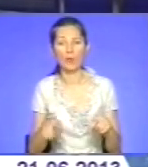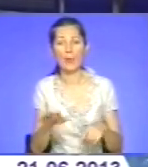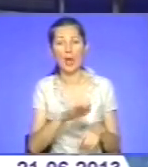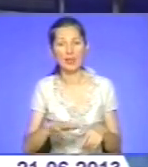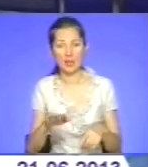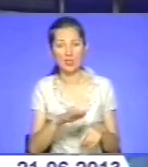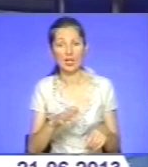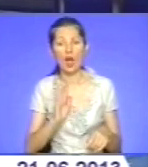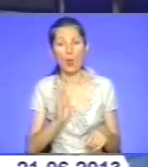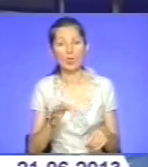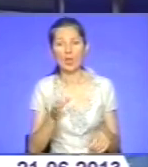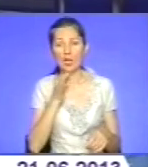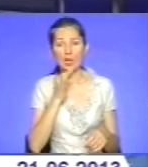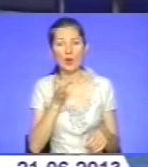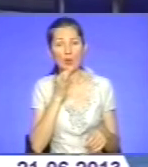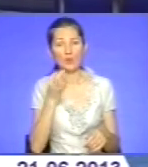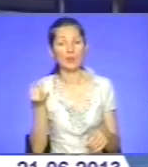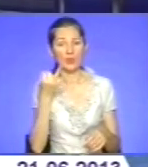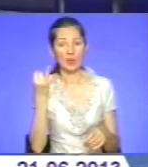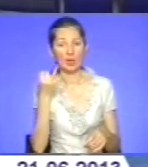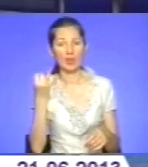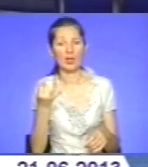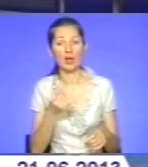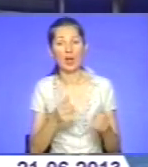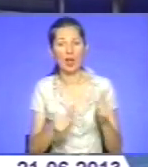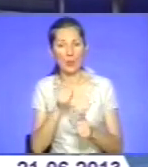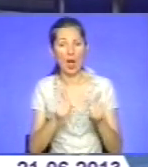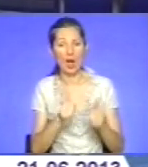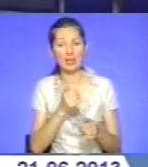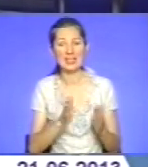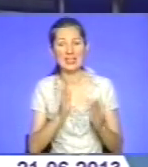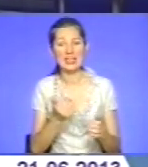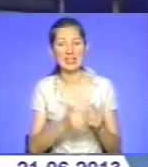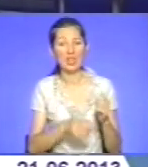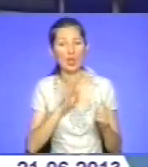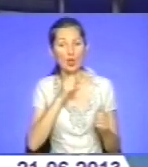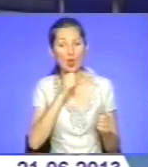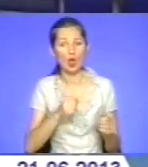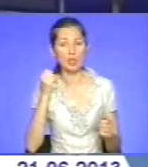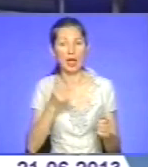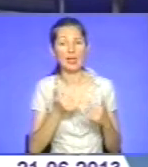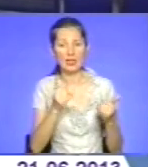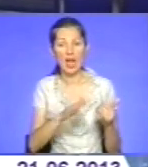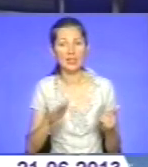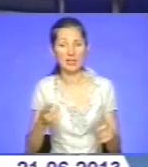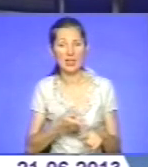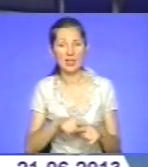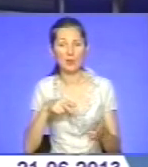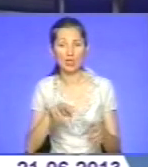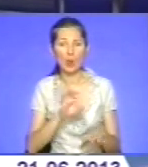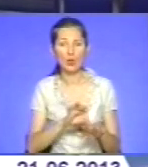товариства відбулися захоплюючі та видовищні спортивні баталії. І не тільки серед дорослих. Для дітей, які прийшли вболівати за батьків